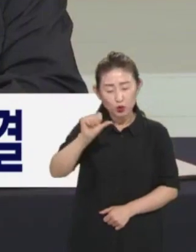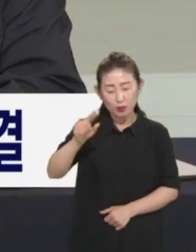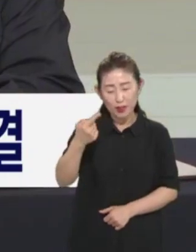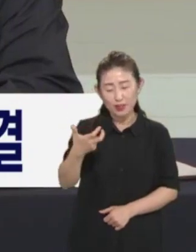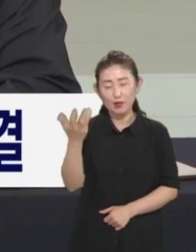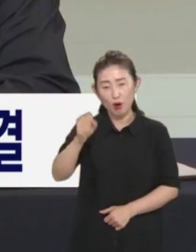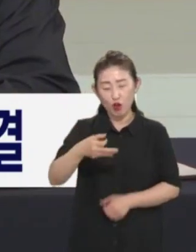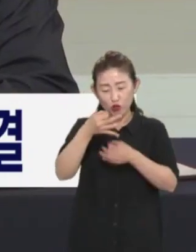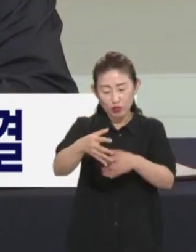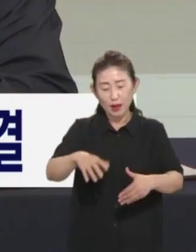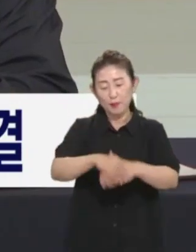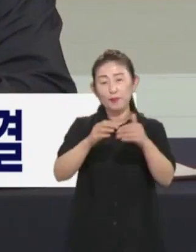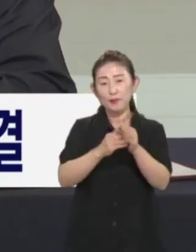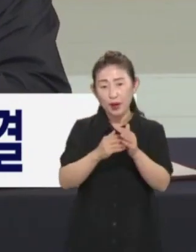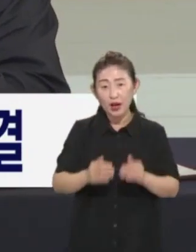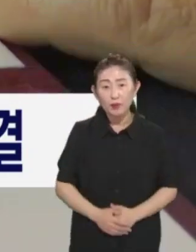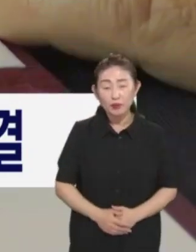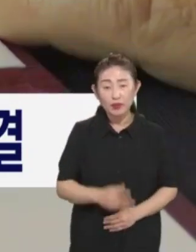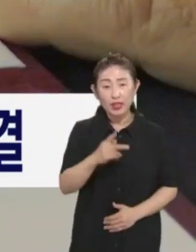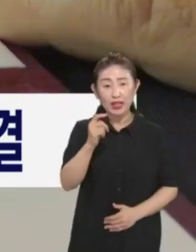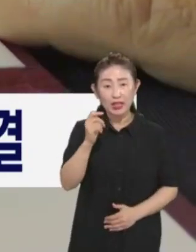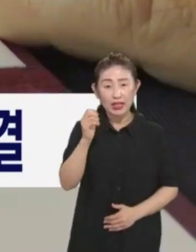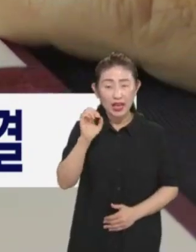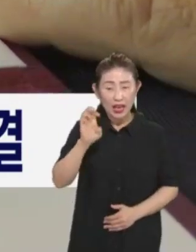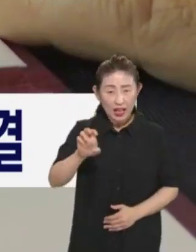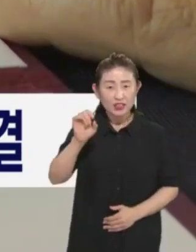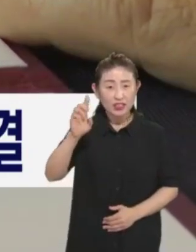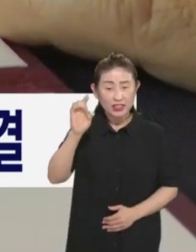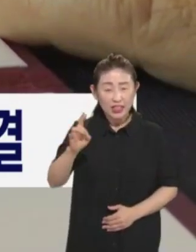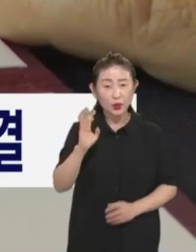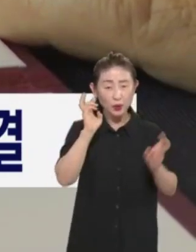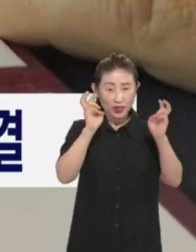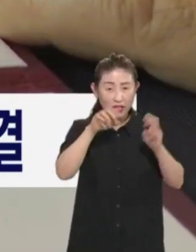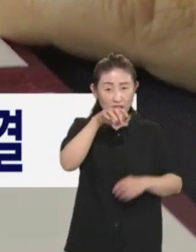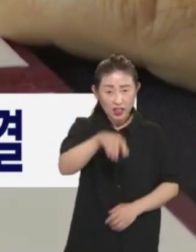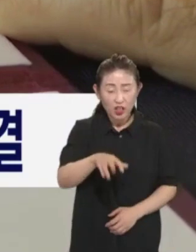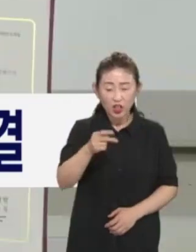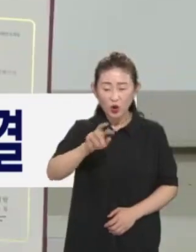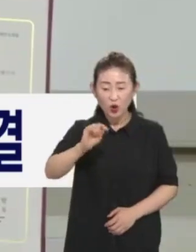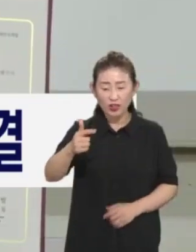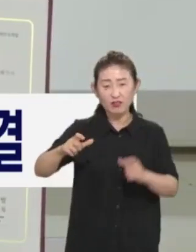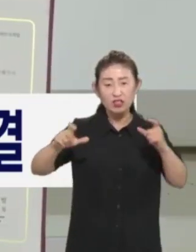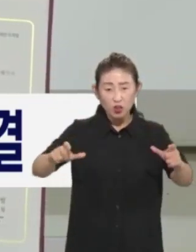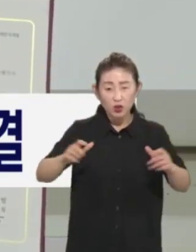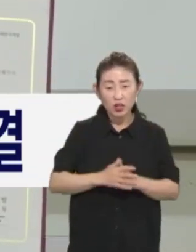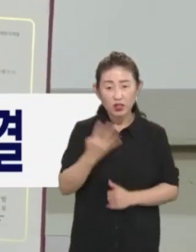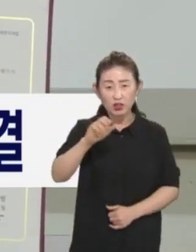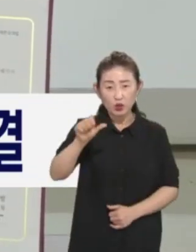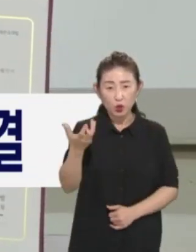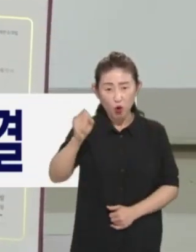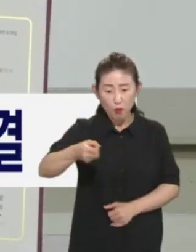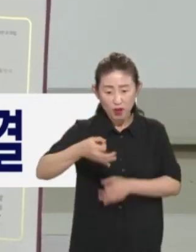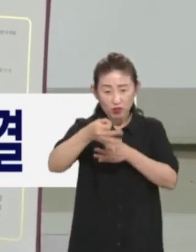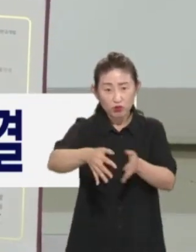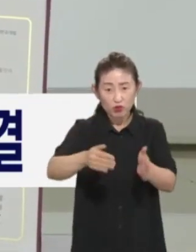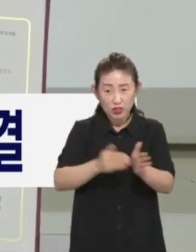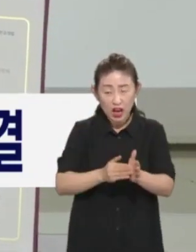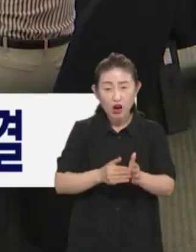체결했습니다. KLTS는 아산시 영인면 1원 13만 2천 제곱미터 부지에 4,500억 원을